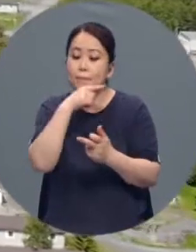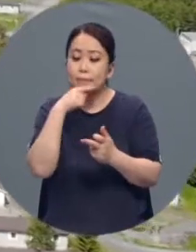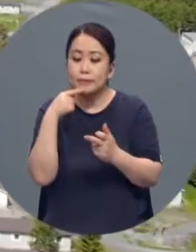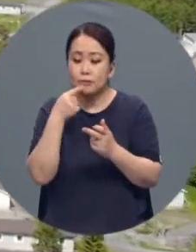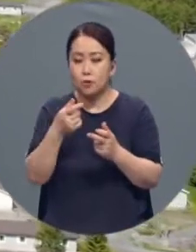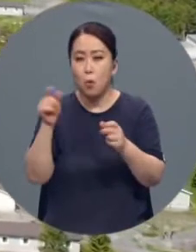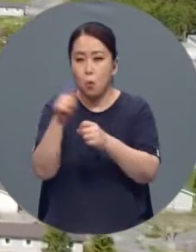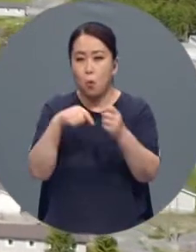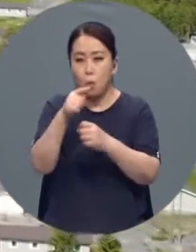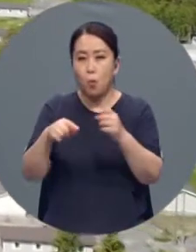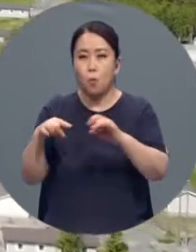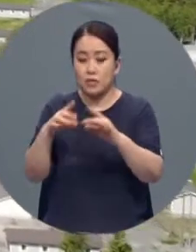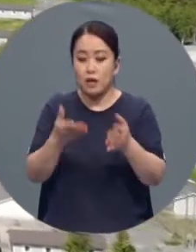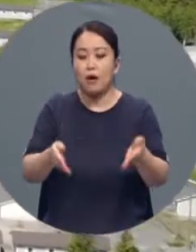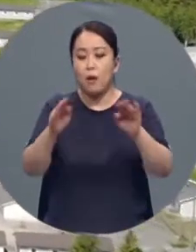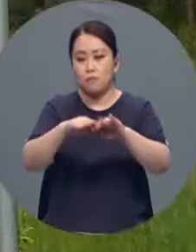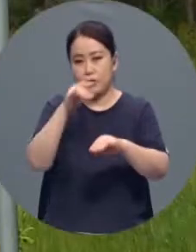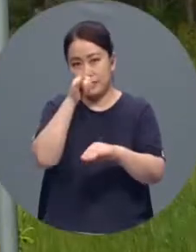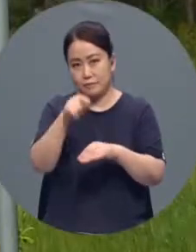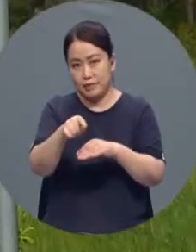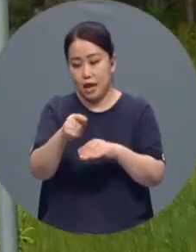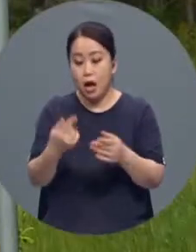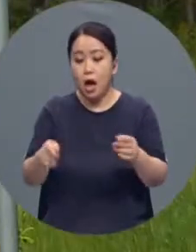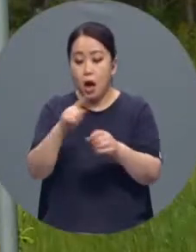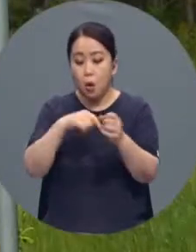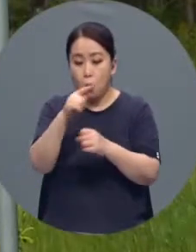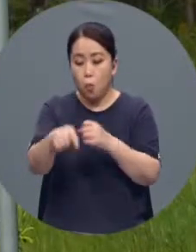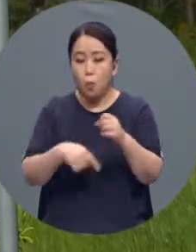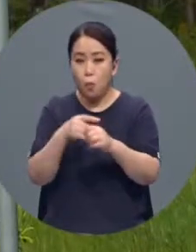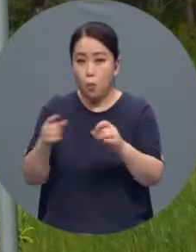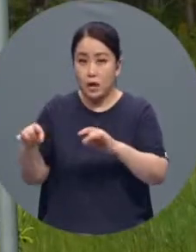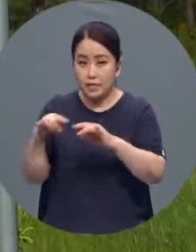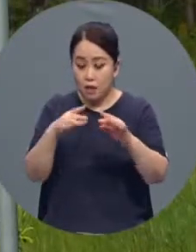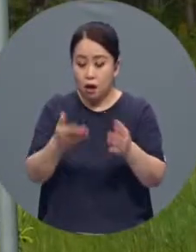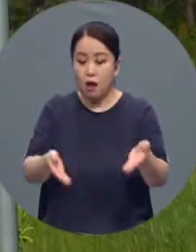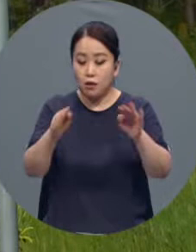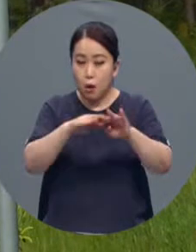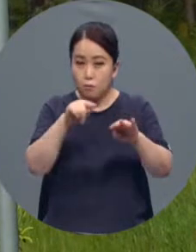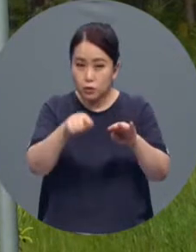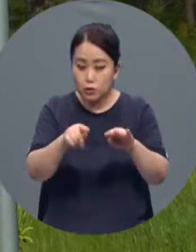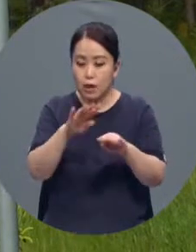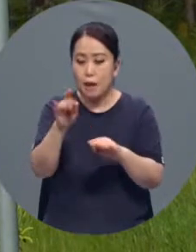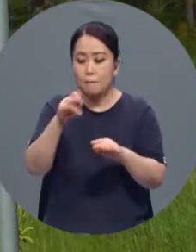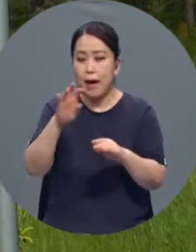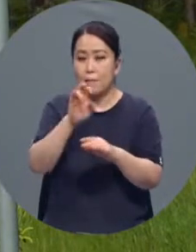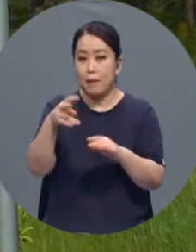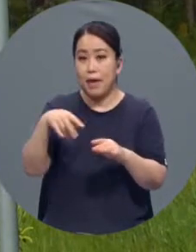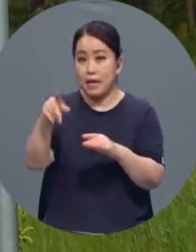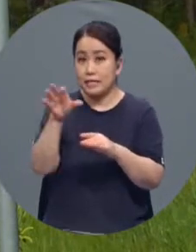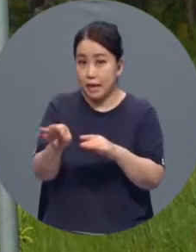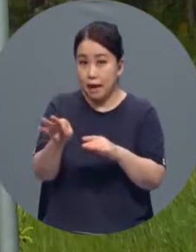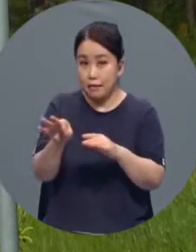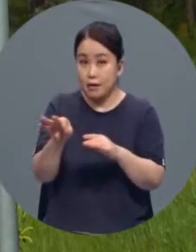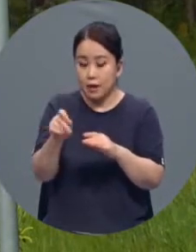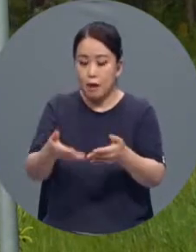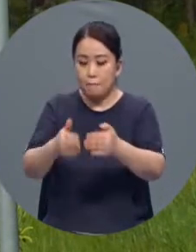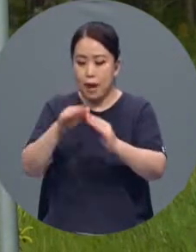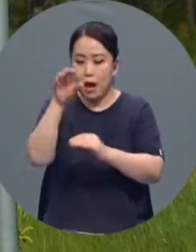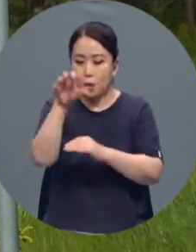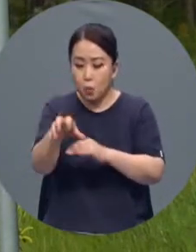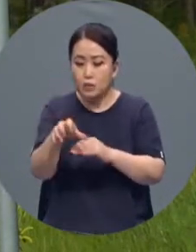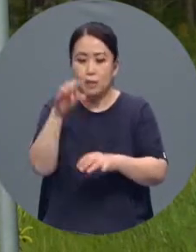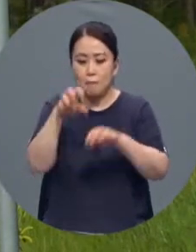보입니다. 원전과 방패장이 건립된 올킬루 오토까지 접근하는 데는 마을은 찾아볼 수 없고